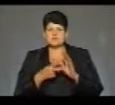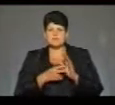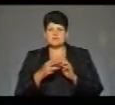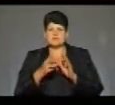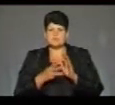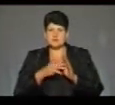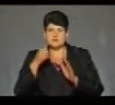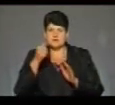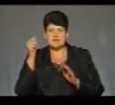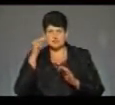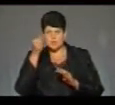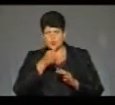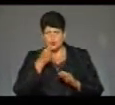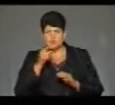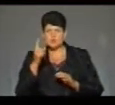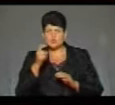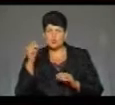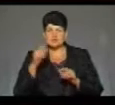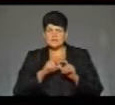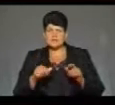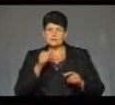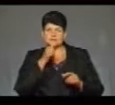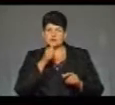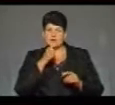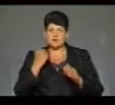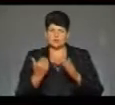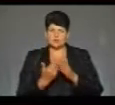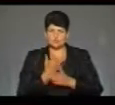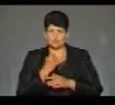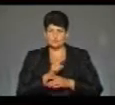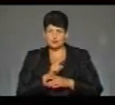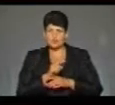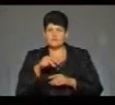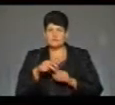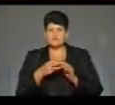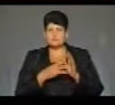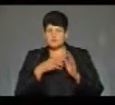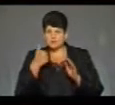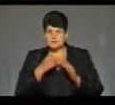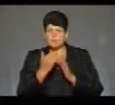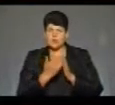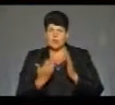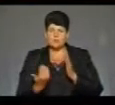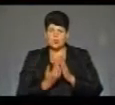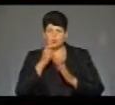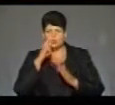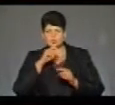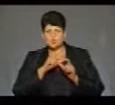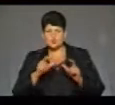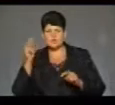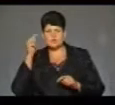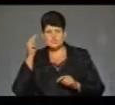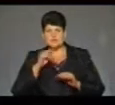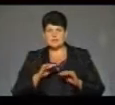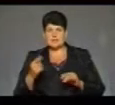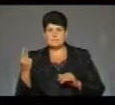2017-2018 навчальному році 100 шкіл тестували новий стандарт. У 2018 році за програмою нової української школи навчалися